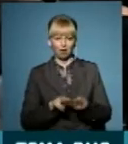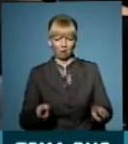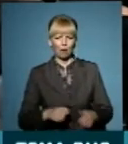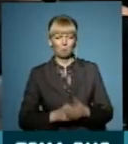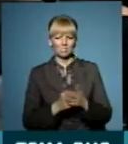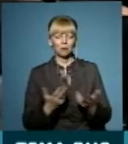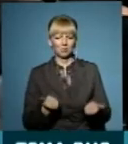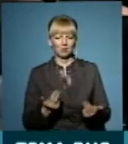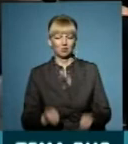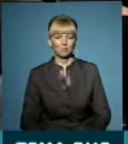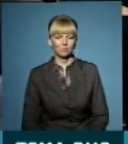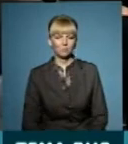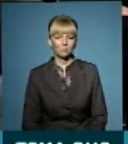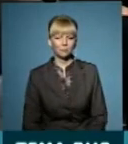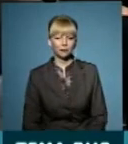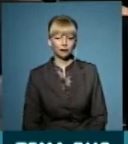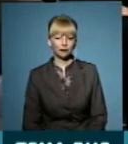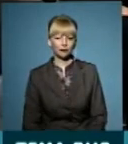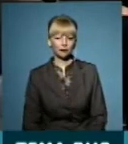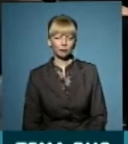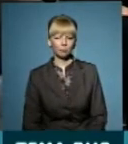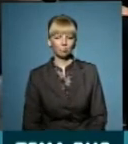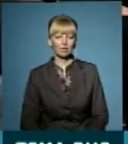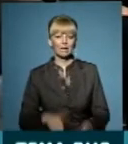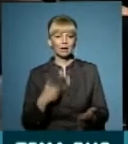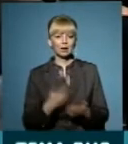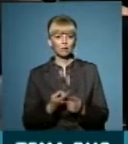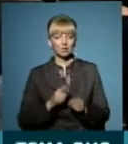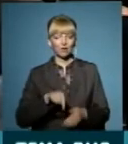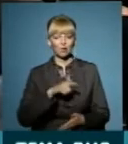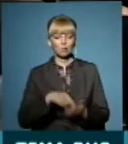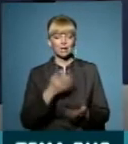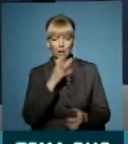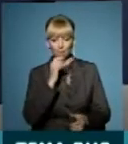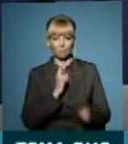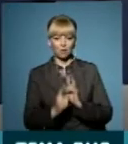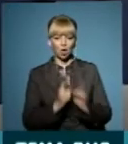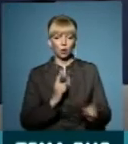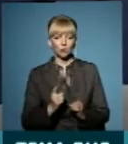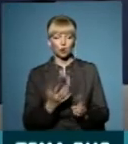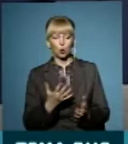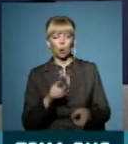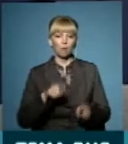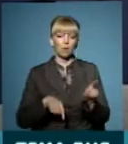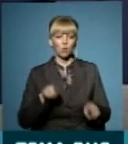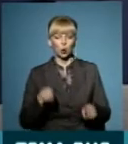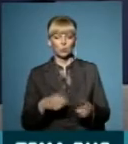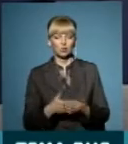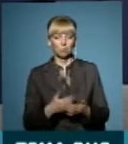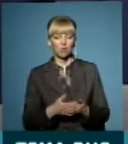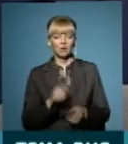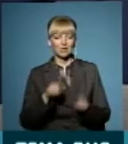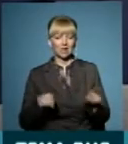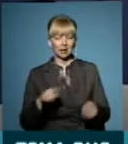принципом? Так. От... Наприклад, це місто, де маршрутки ходять хоч з якоюсь періодичністю, тобто там в